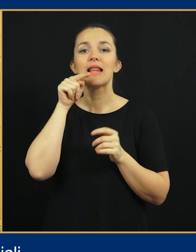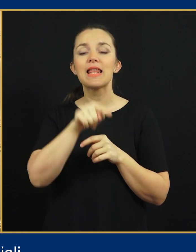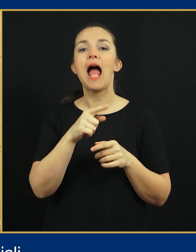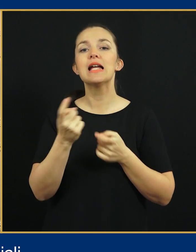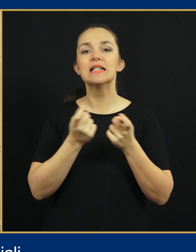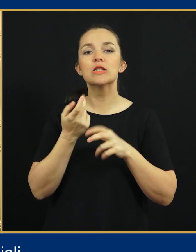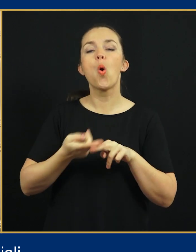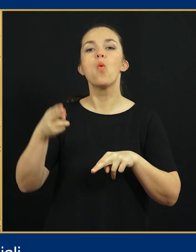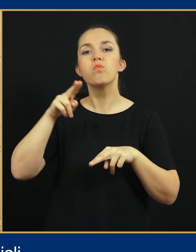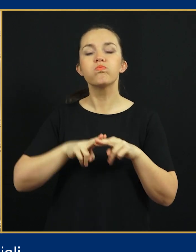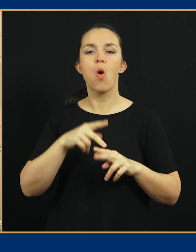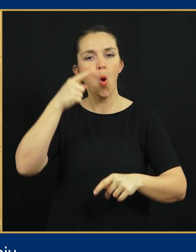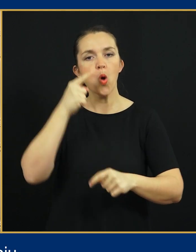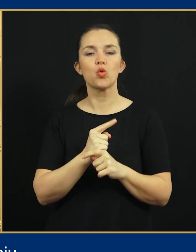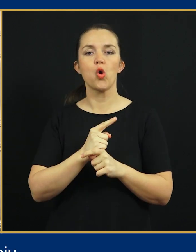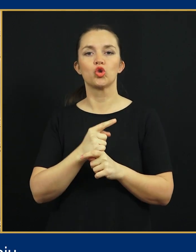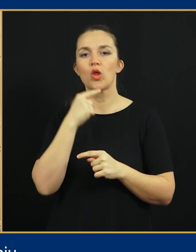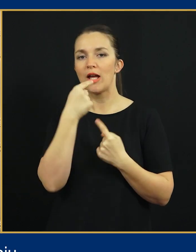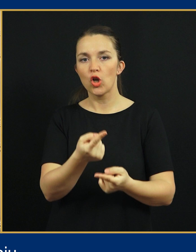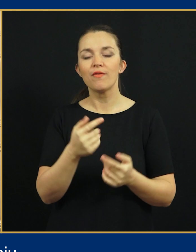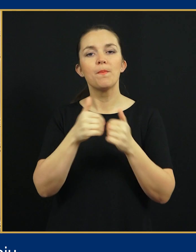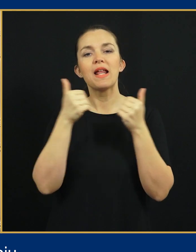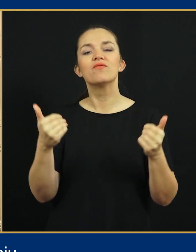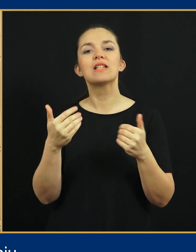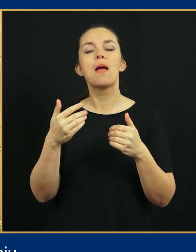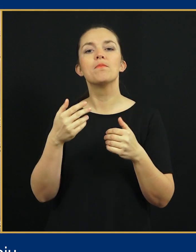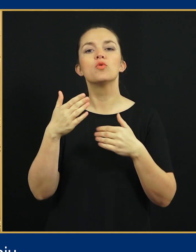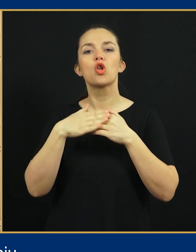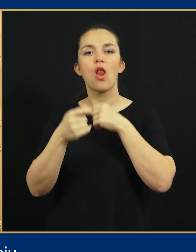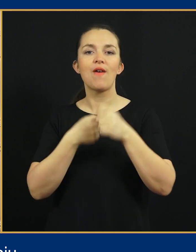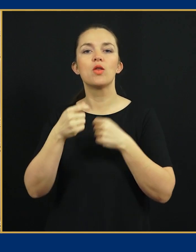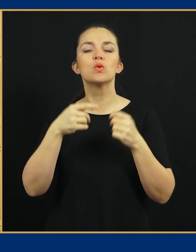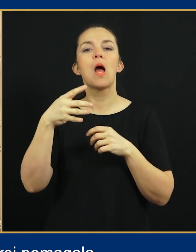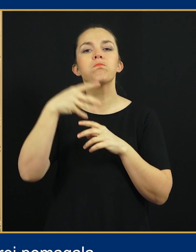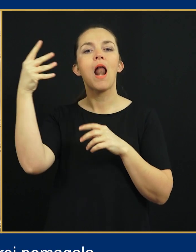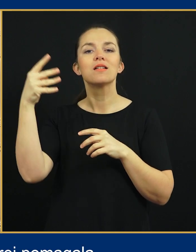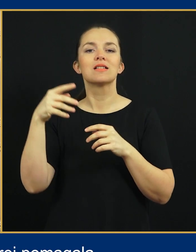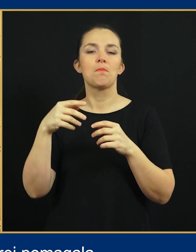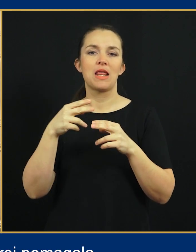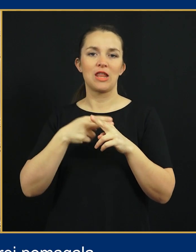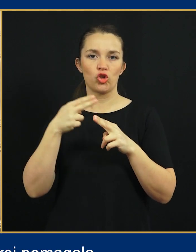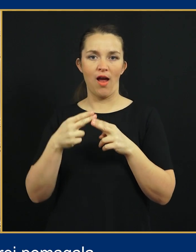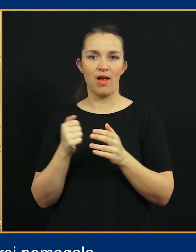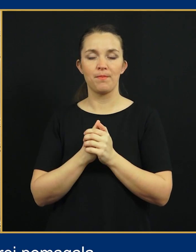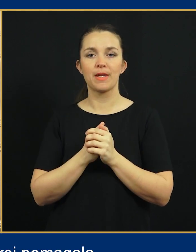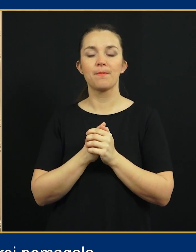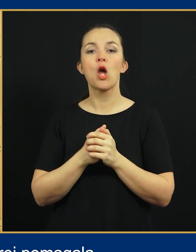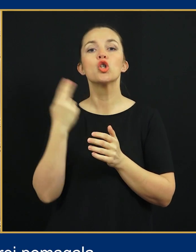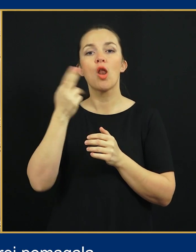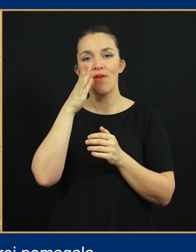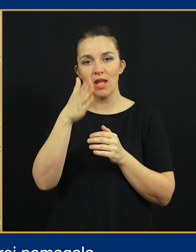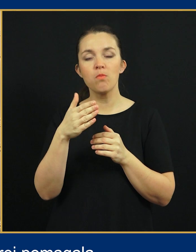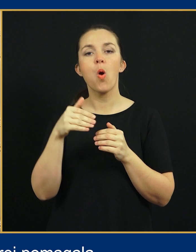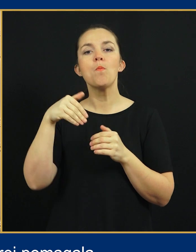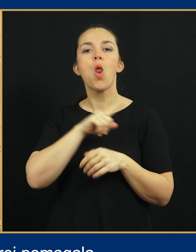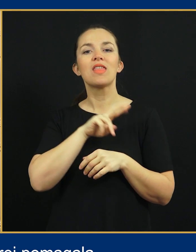bolj odločno nasloviti, predvsem v sodelovanju z baltskimi državami. Slovenija pa bo Moldaviji še naprej pomagala